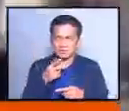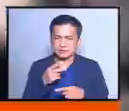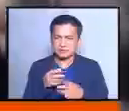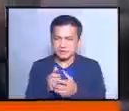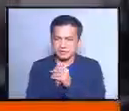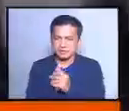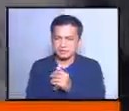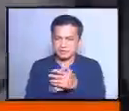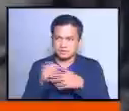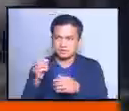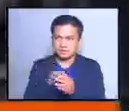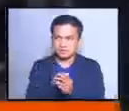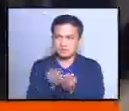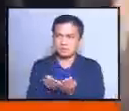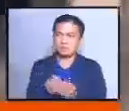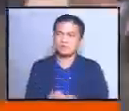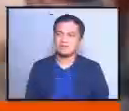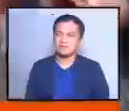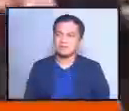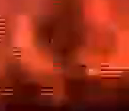niya na nagmamakaong ilabas sa kabaong.